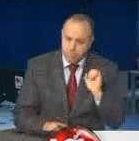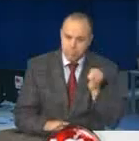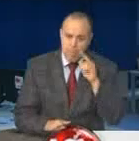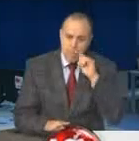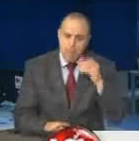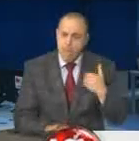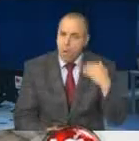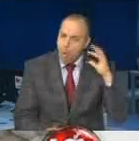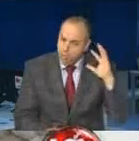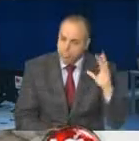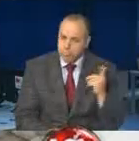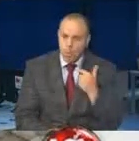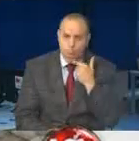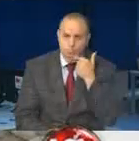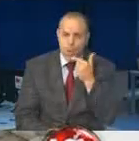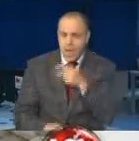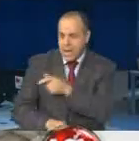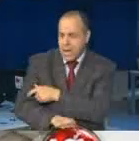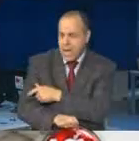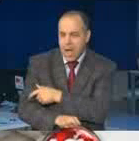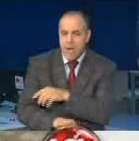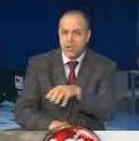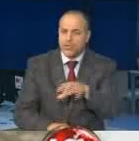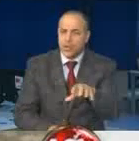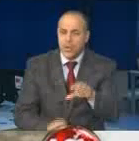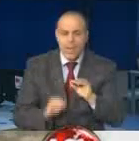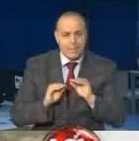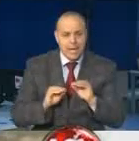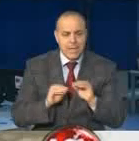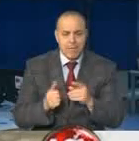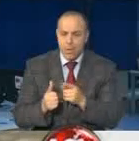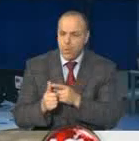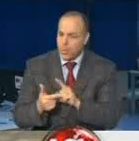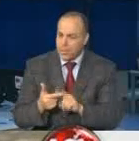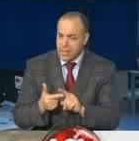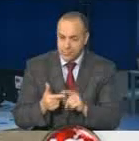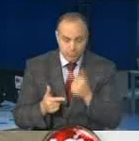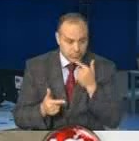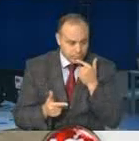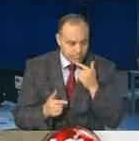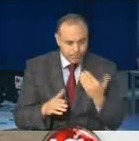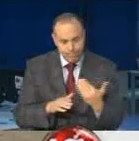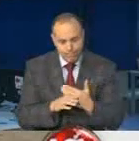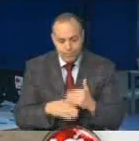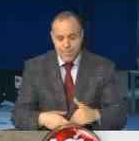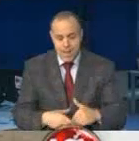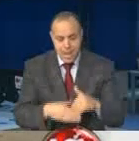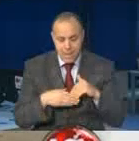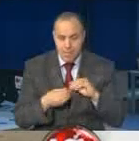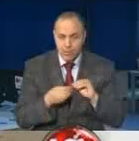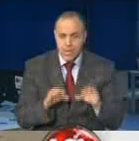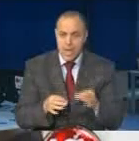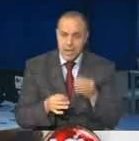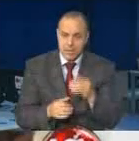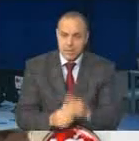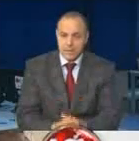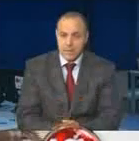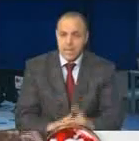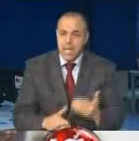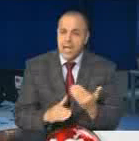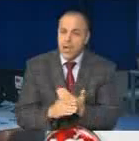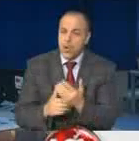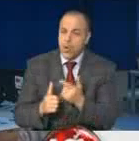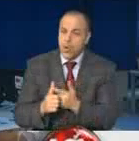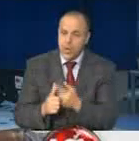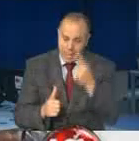الأولياء، كما دفع بالنقابة الجهوية للتعليم الأساسي للتدخل لفض الإشكال. مدرسة الابتدائية